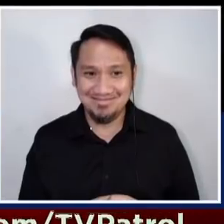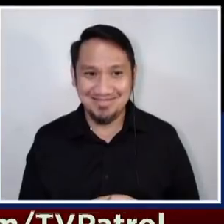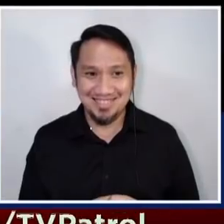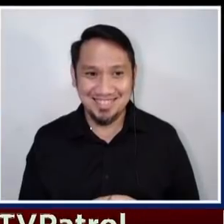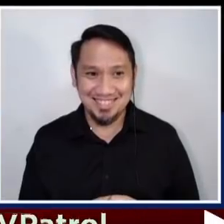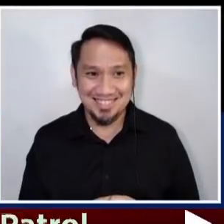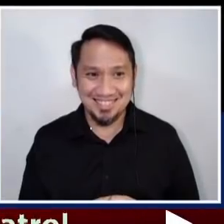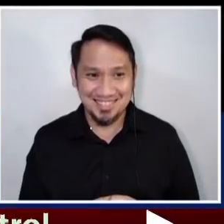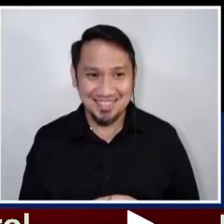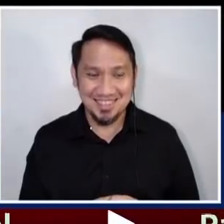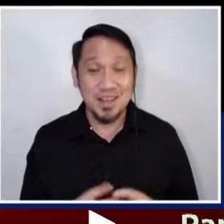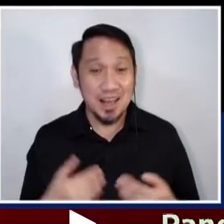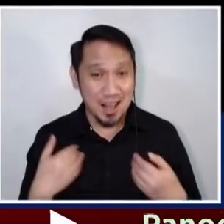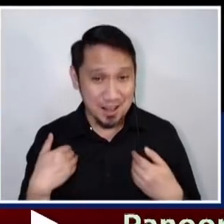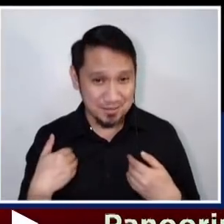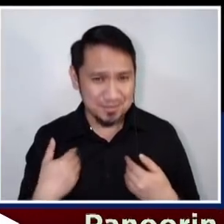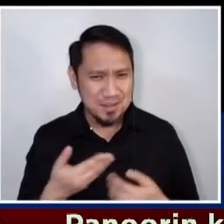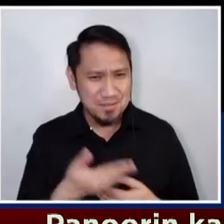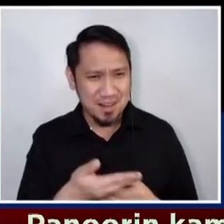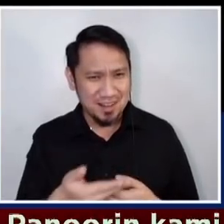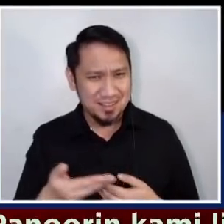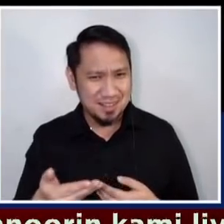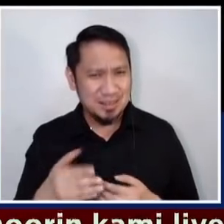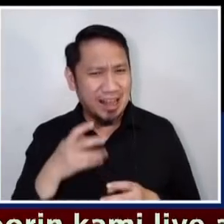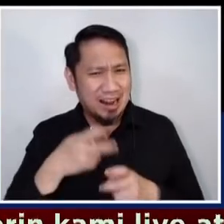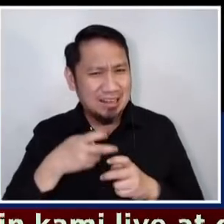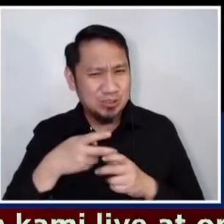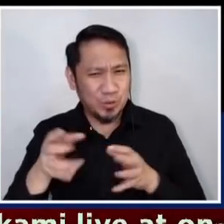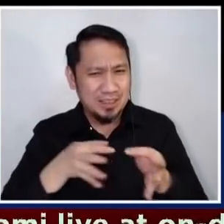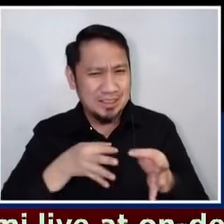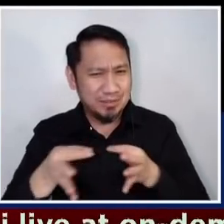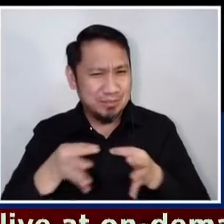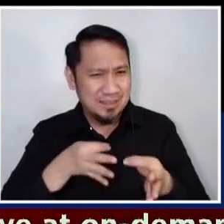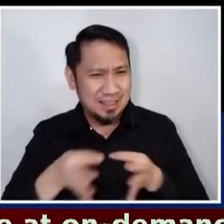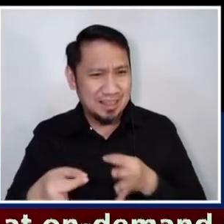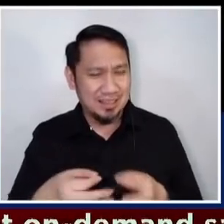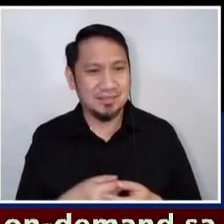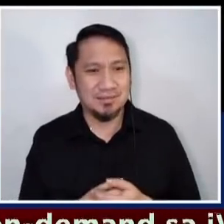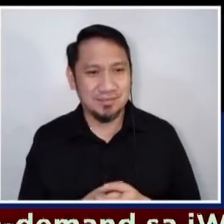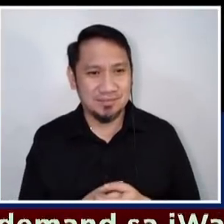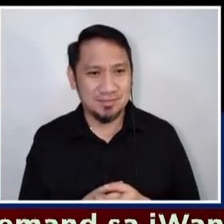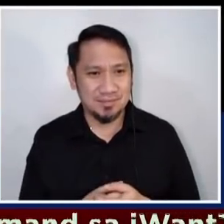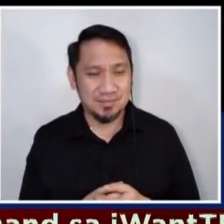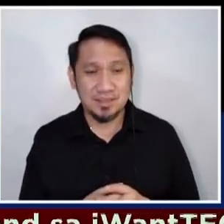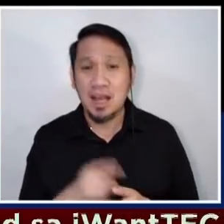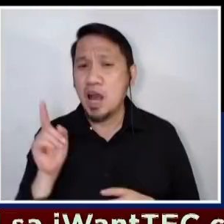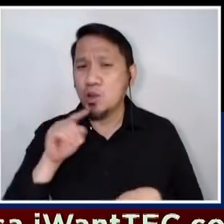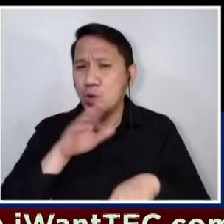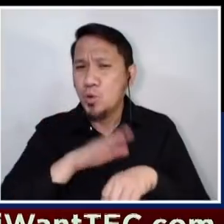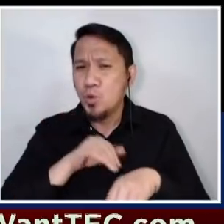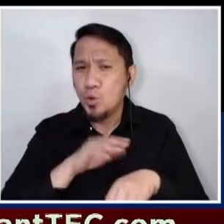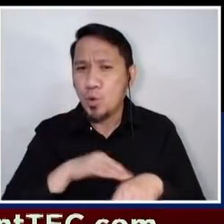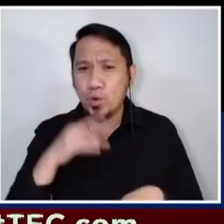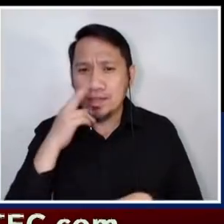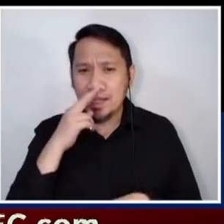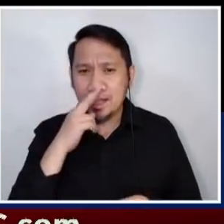May mga bagay talagang hindi maipaliwanag. Yung ang tawag ng mama mo sa daga,